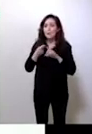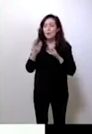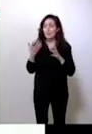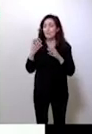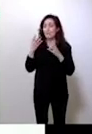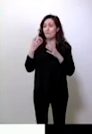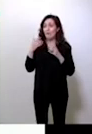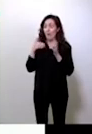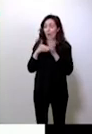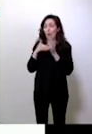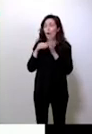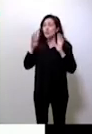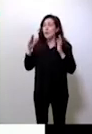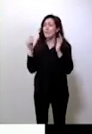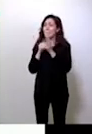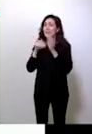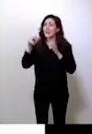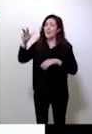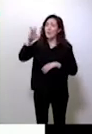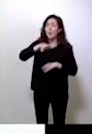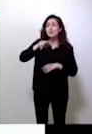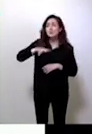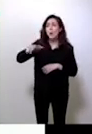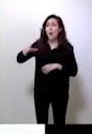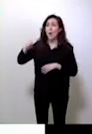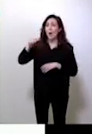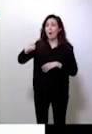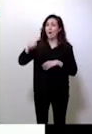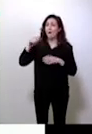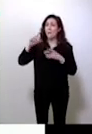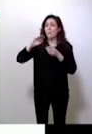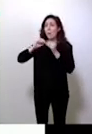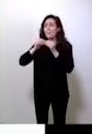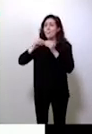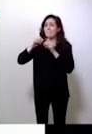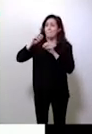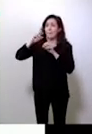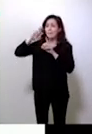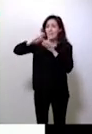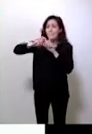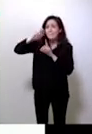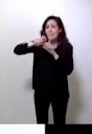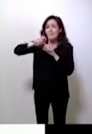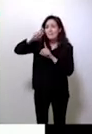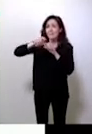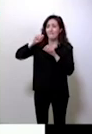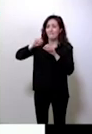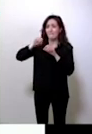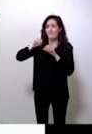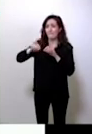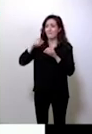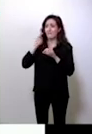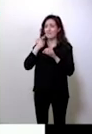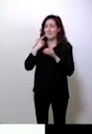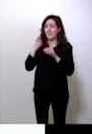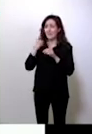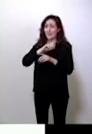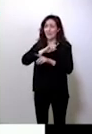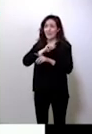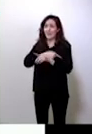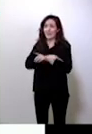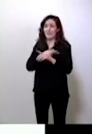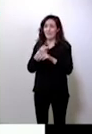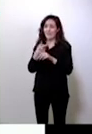à Bordeaux, ce qui est quand même assez conséquent. Ça représente 25% des logements énergivores de la métropole. Donc ce sera aussi, bien sûr, des